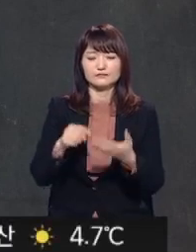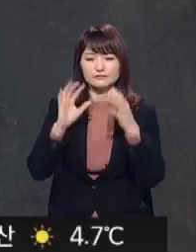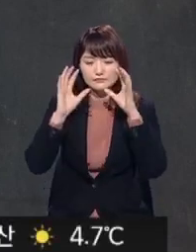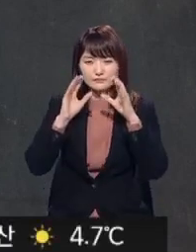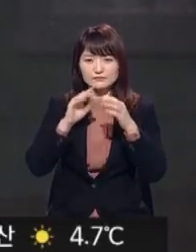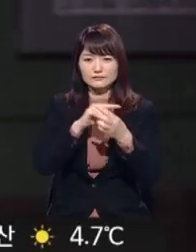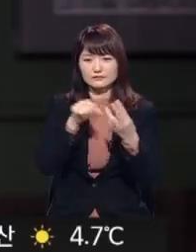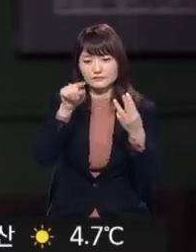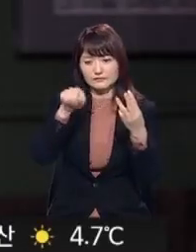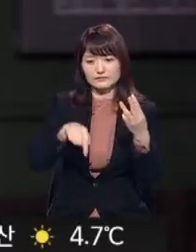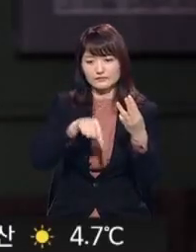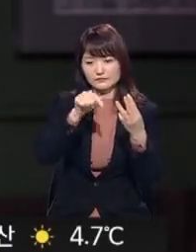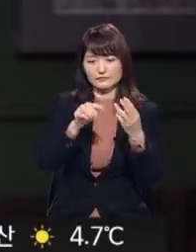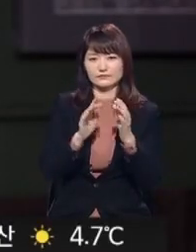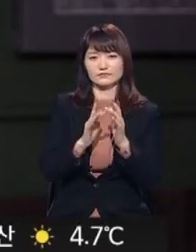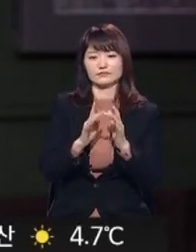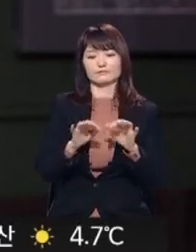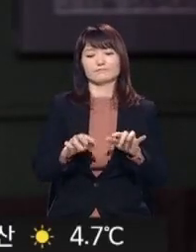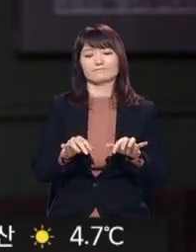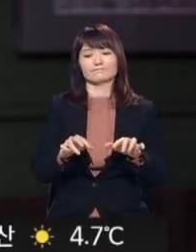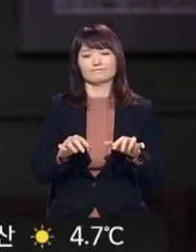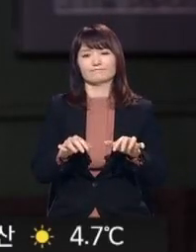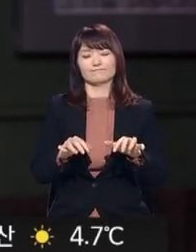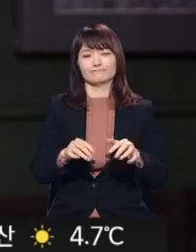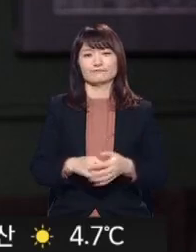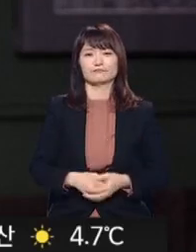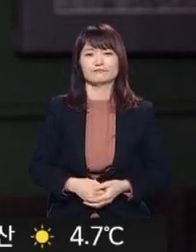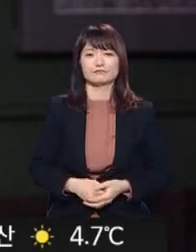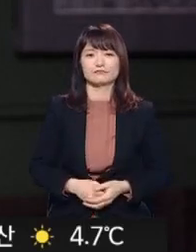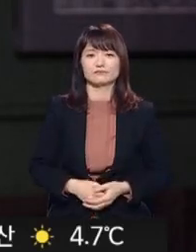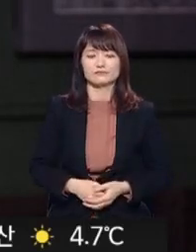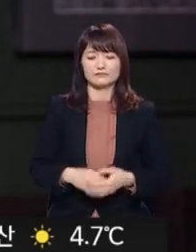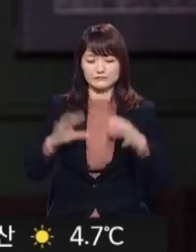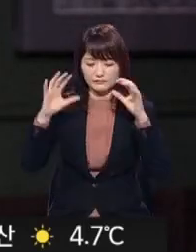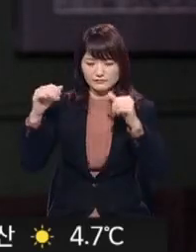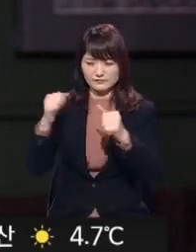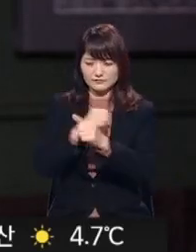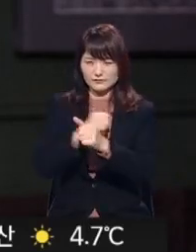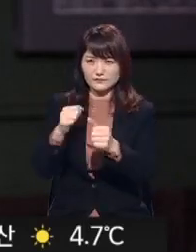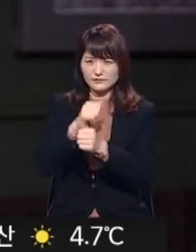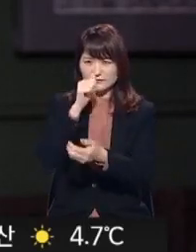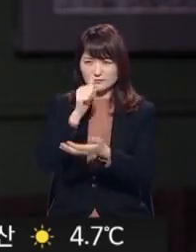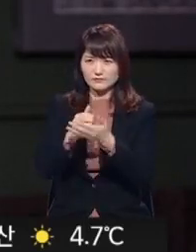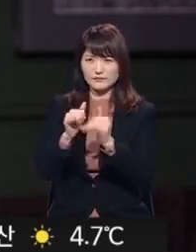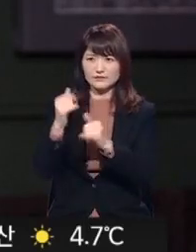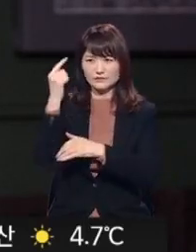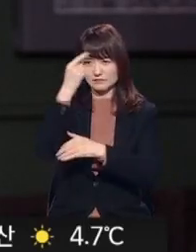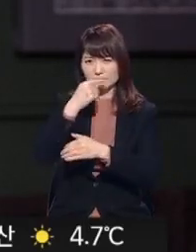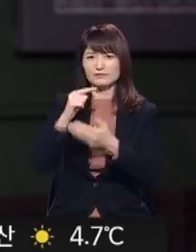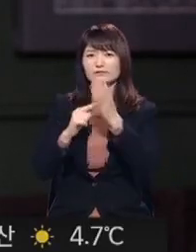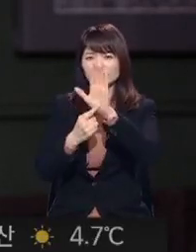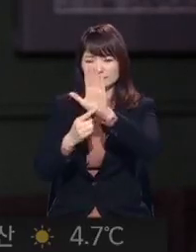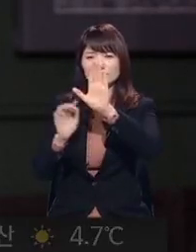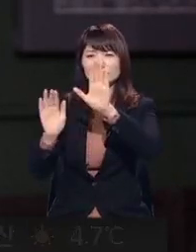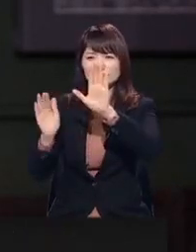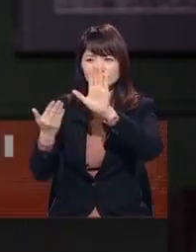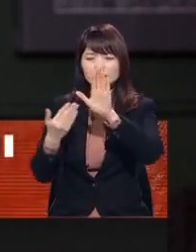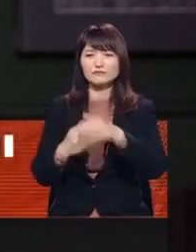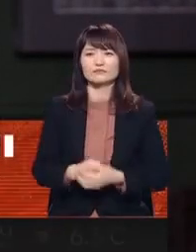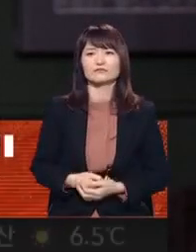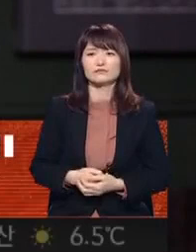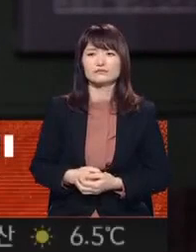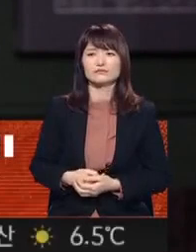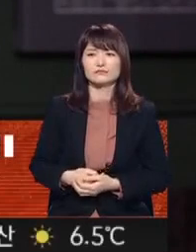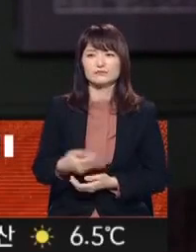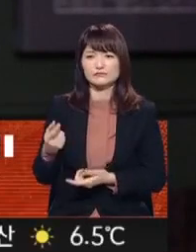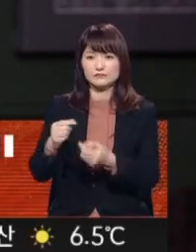작성자가 국민 동의 청원으로 올렸습니다이 아동학대 범죄자에 대해서는 신상공개 해야 한다 이렇게 주장을 했는데요 이런 사람들은 우리